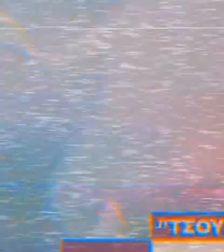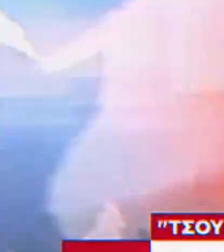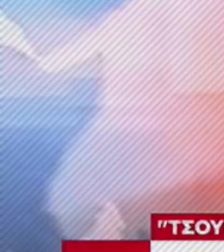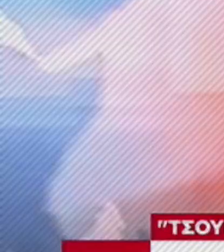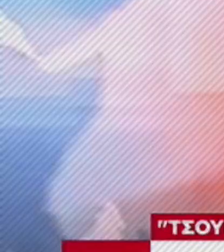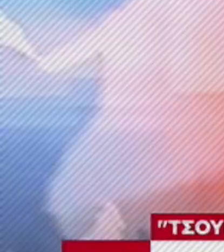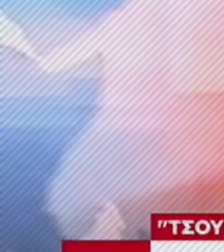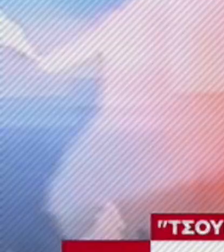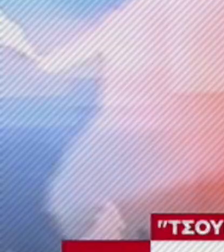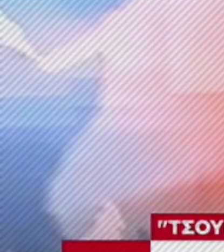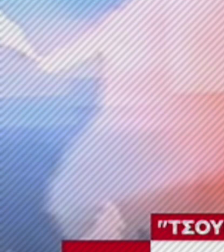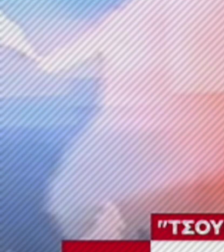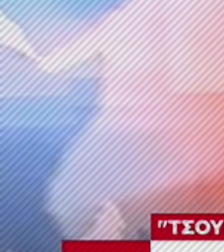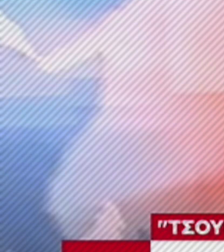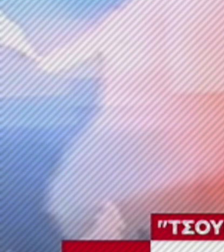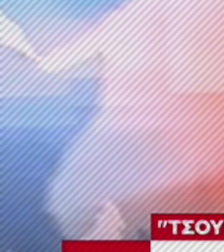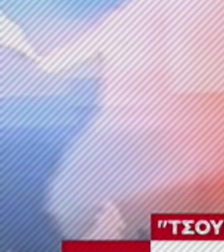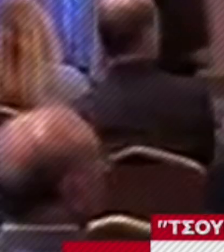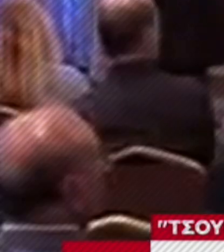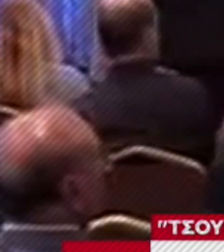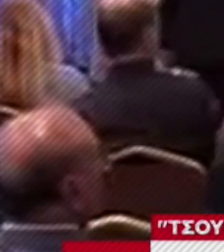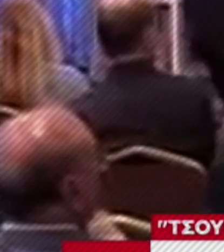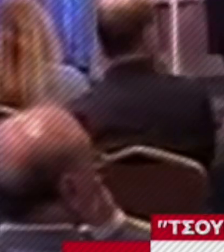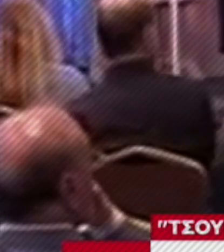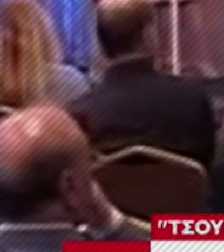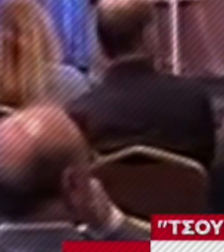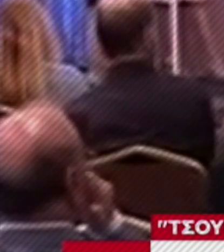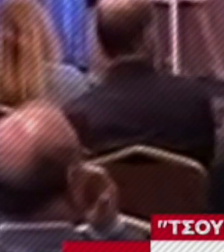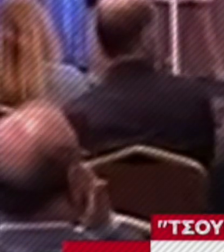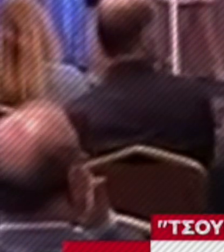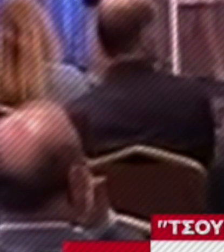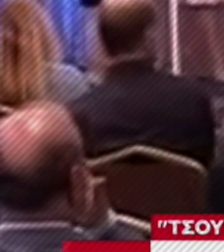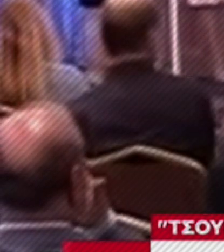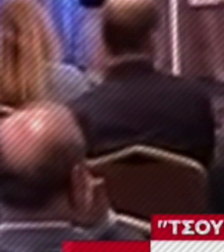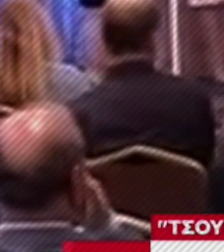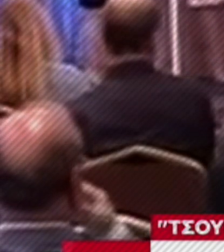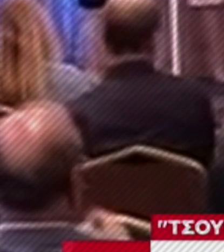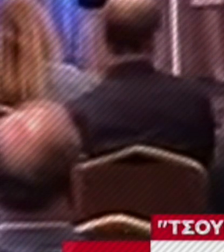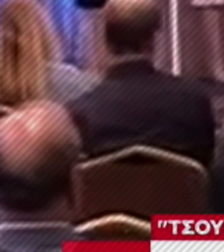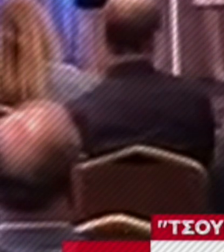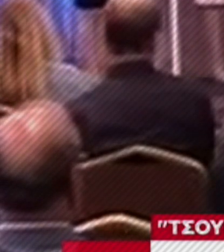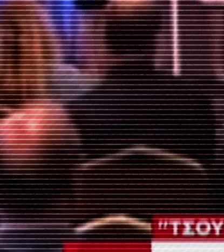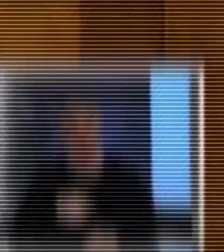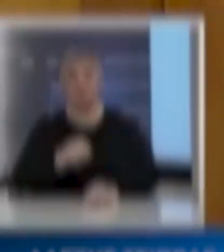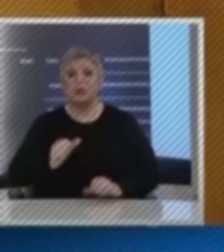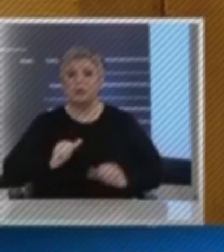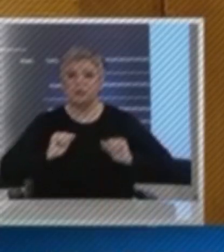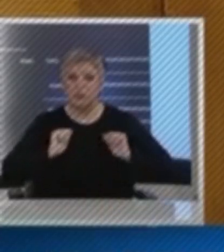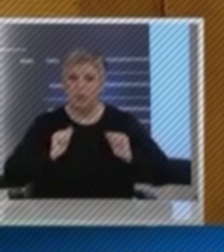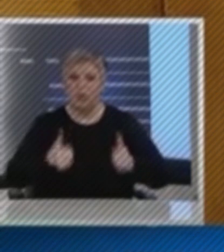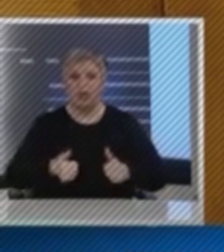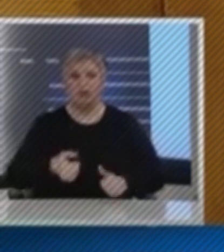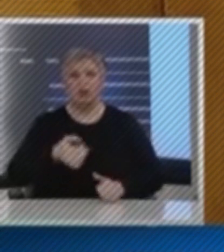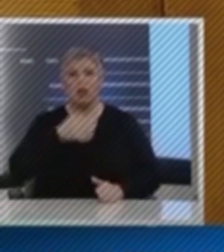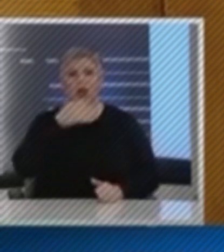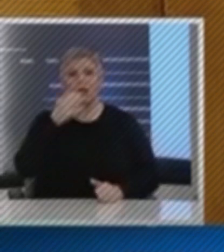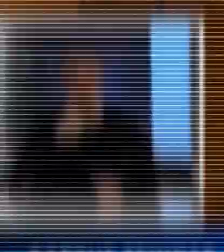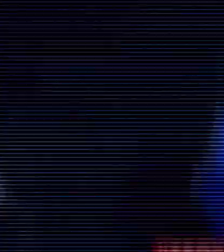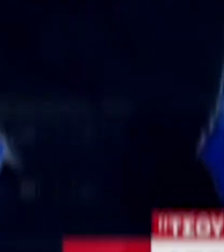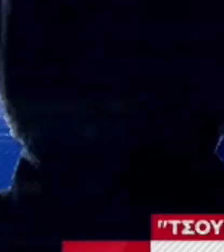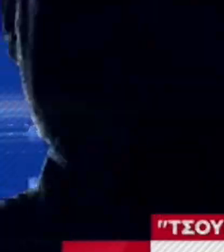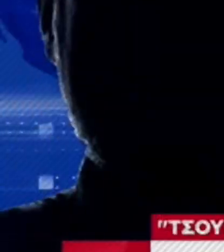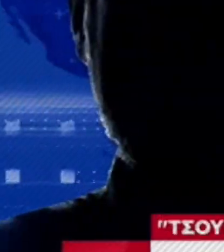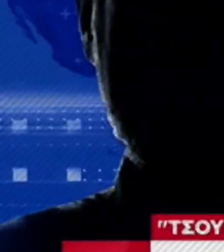αλήθεια. Ένα από τα θύματα του επωνομαζόμενου Μάξιμου Σαράφη της Νοβάρτης σκιαγραφεί τον τρόπο εξαπάτησής του. Απέναντι σε ισχυρά